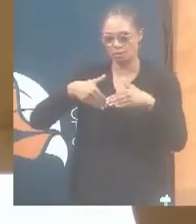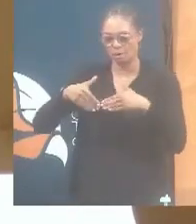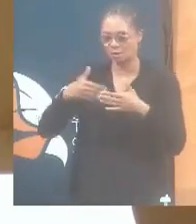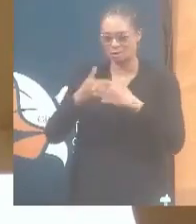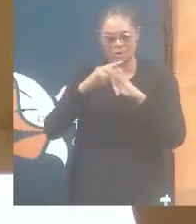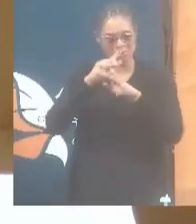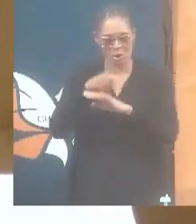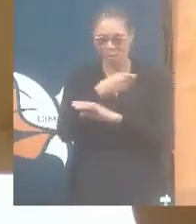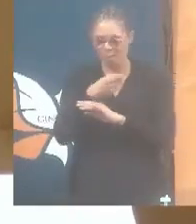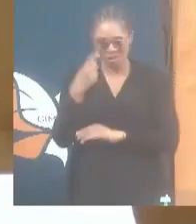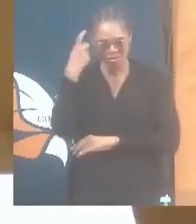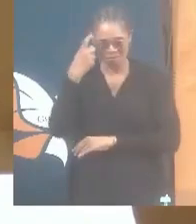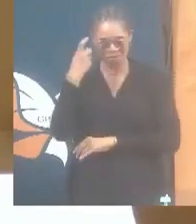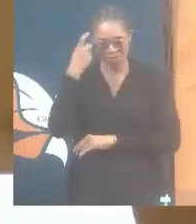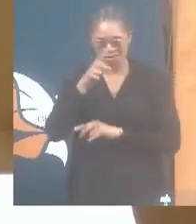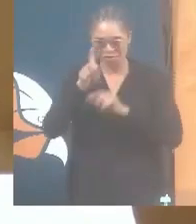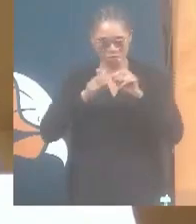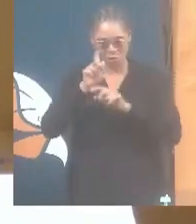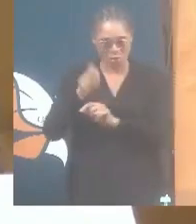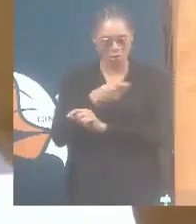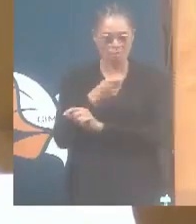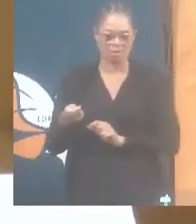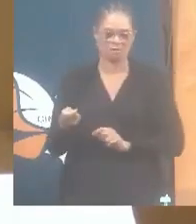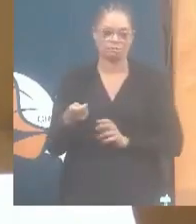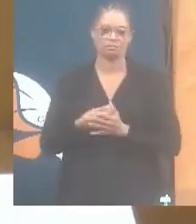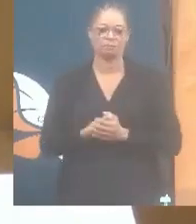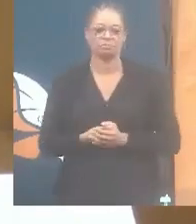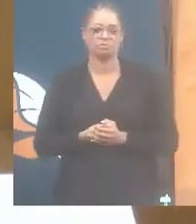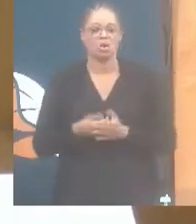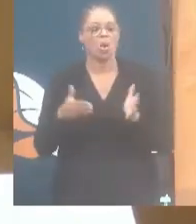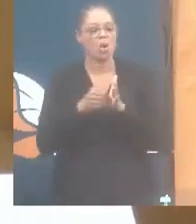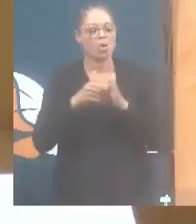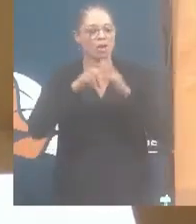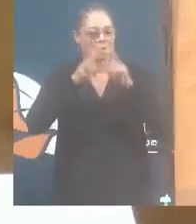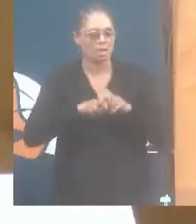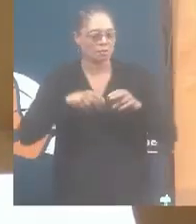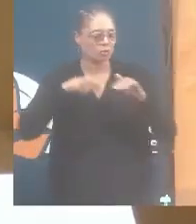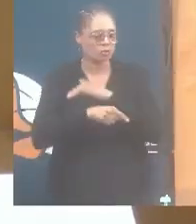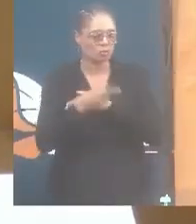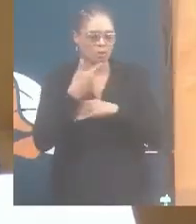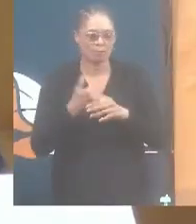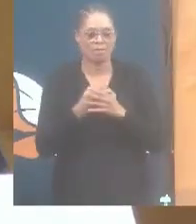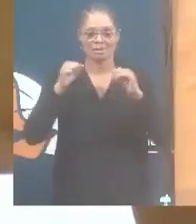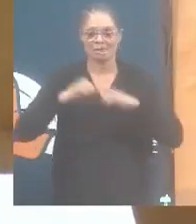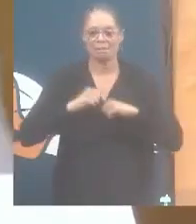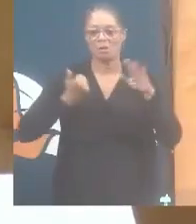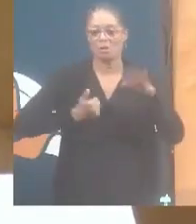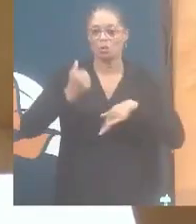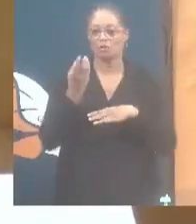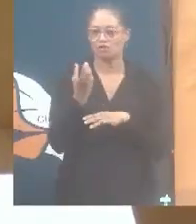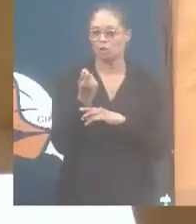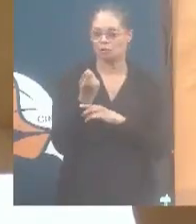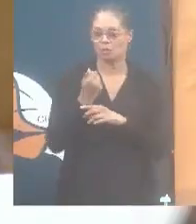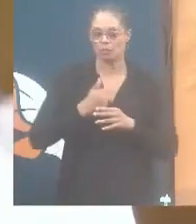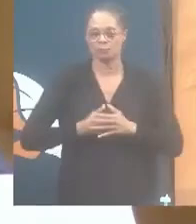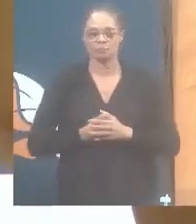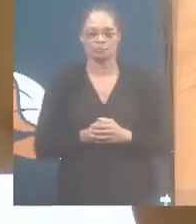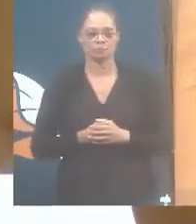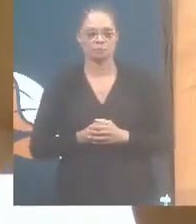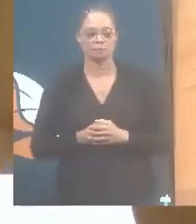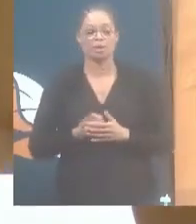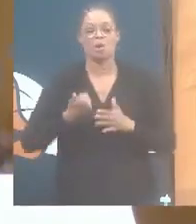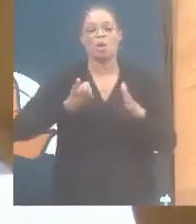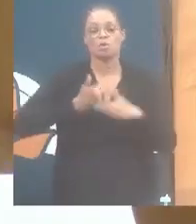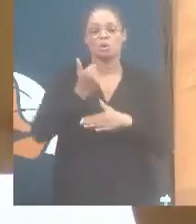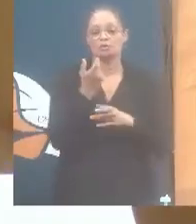pose. Et je vais encore plus loin dans mon analyse sur la capacité d'autofinancement. La